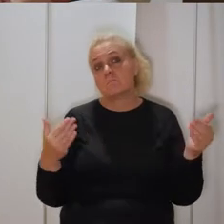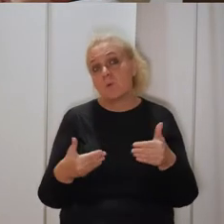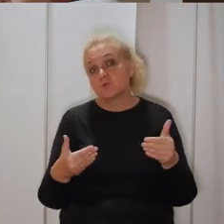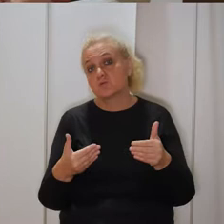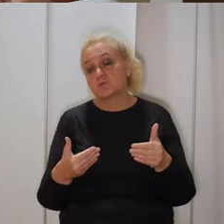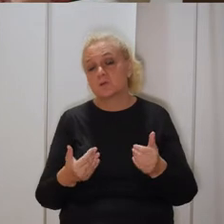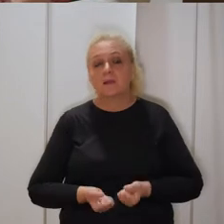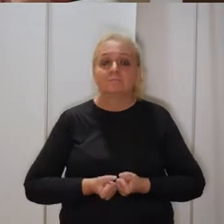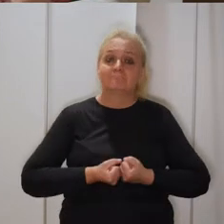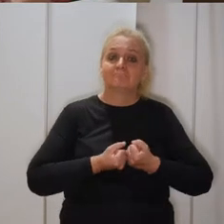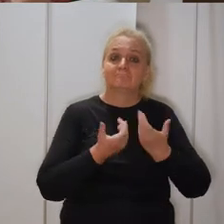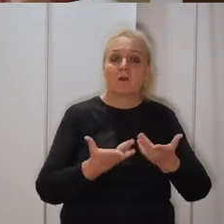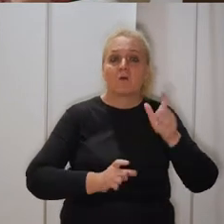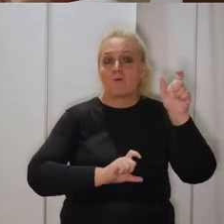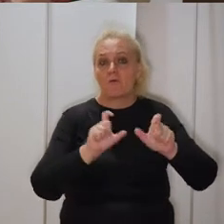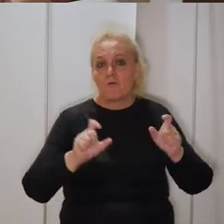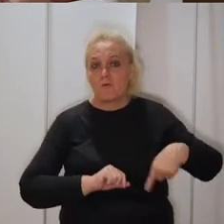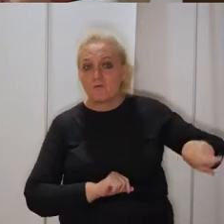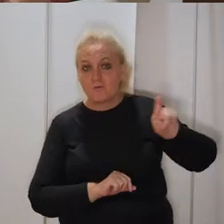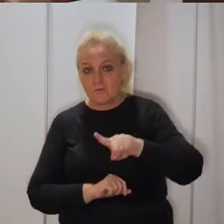możliwość ekspresji dla osób,